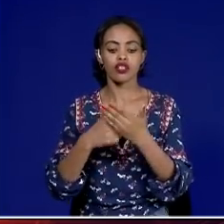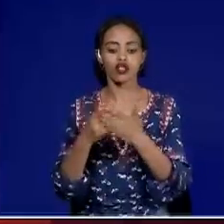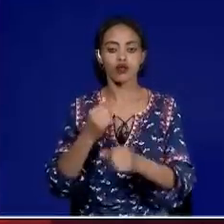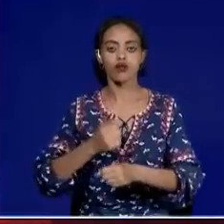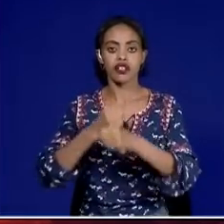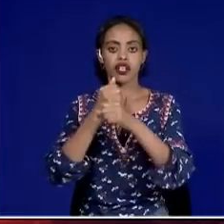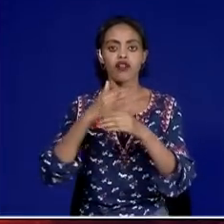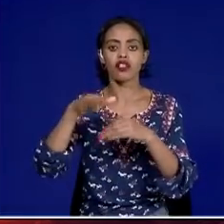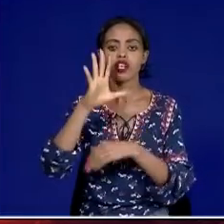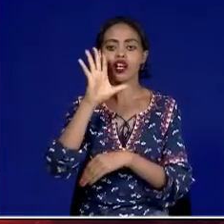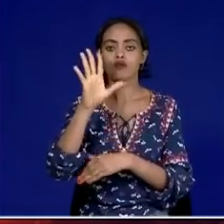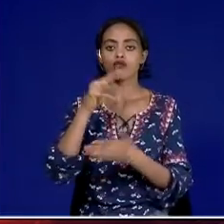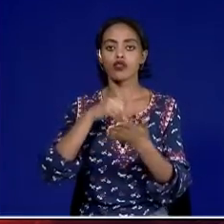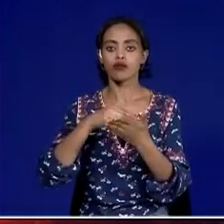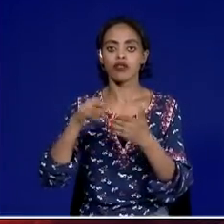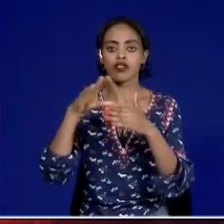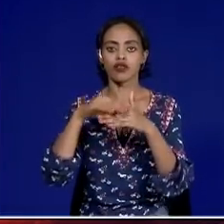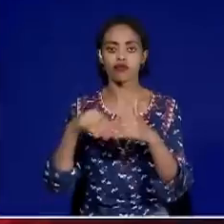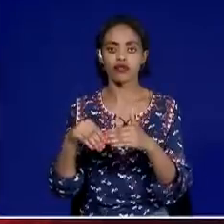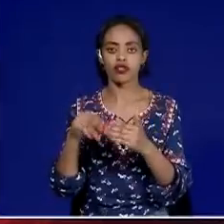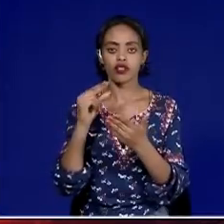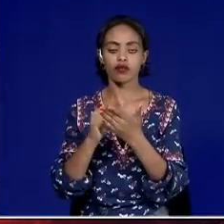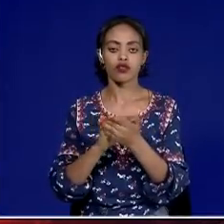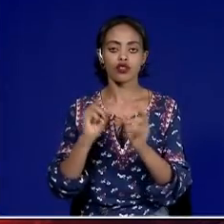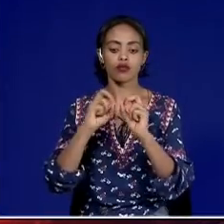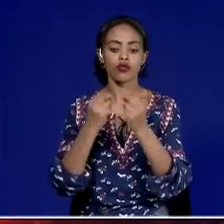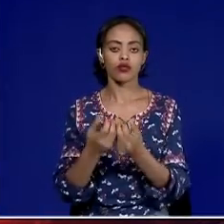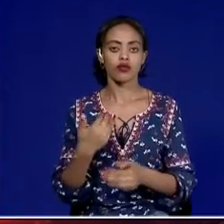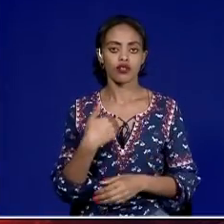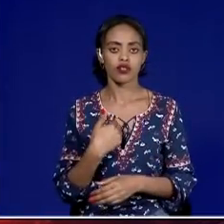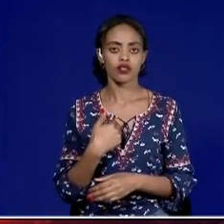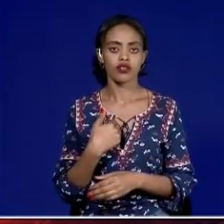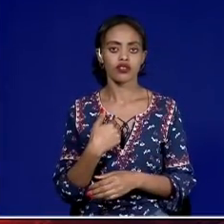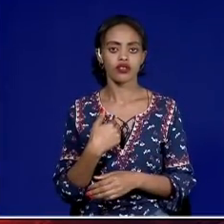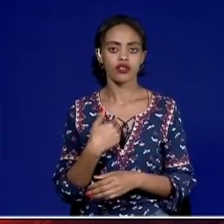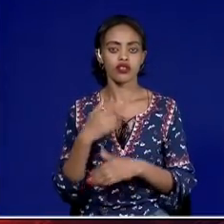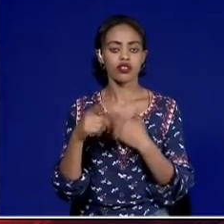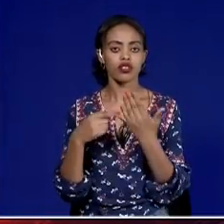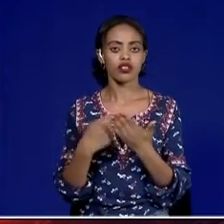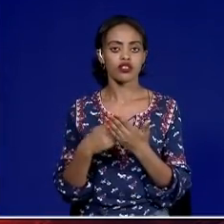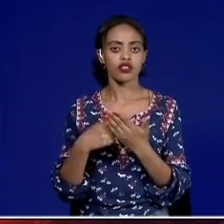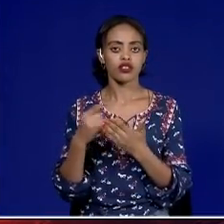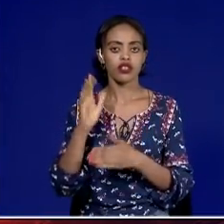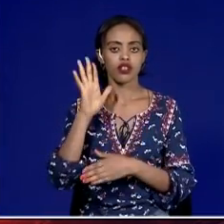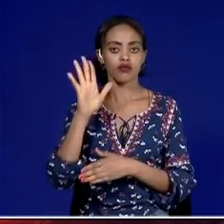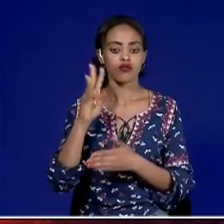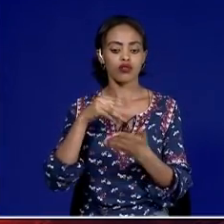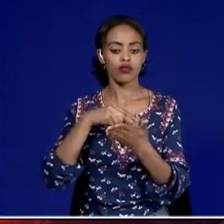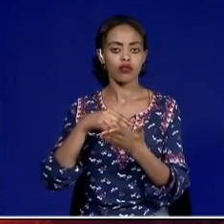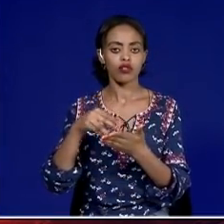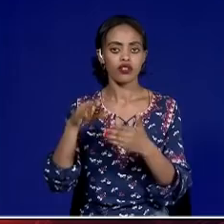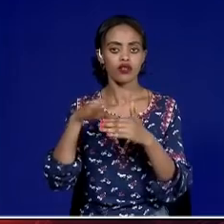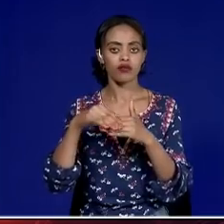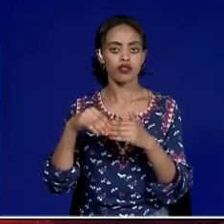ንምድጋፍ ልዕሊ 5,000,000 ብር በጀት መዲብሎም ኣሎ ማለት እዩ። ስለዚ እዚ 5,000,000 ብር